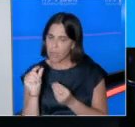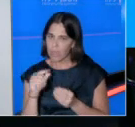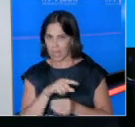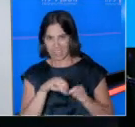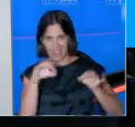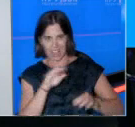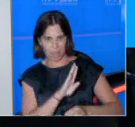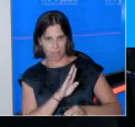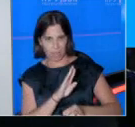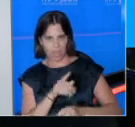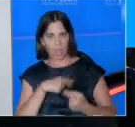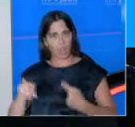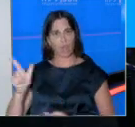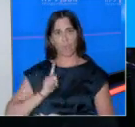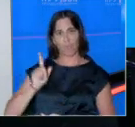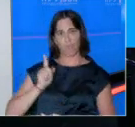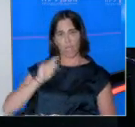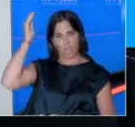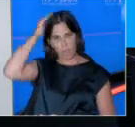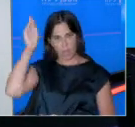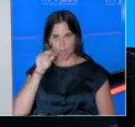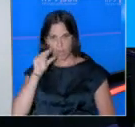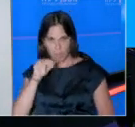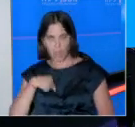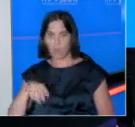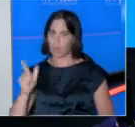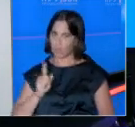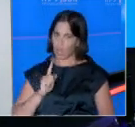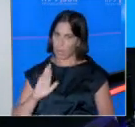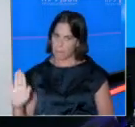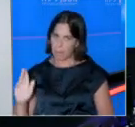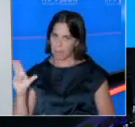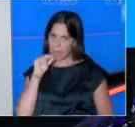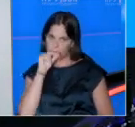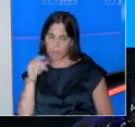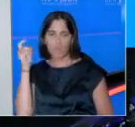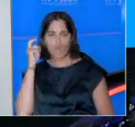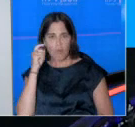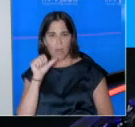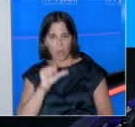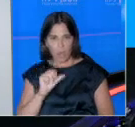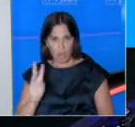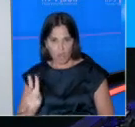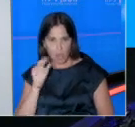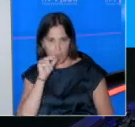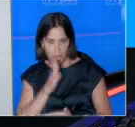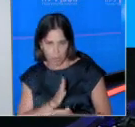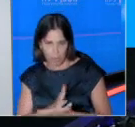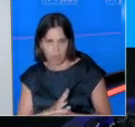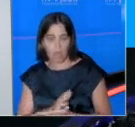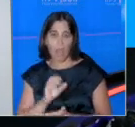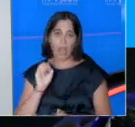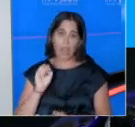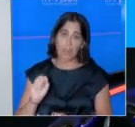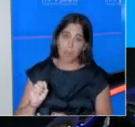בעירה. אנחנו מחכים לנפתלי בנט שידבר, אנחנו מחכים לבנימין נתניהו שידבר. שמענו את הילד שקד מדברת, סמוטריץ',